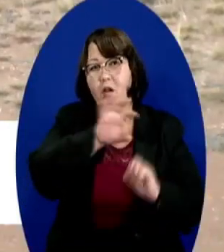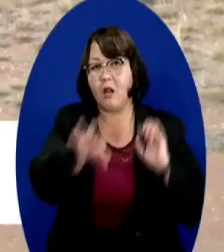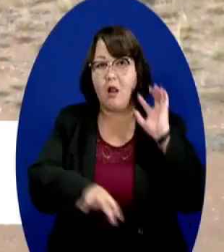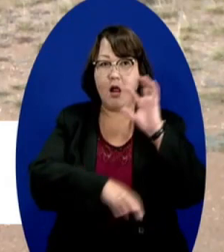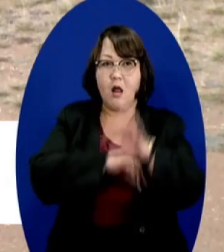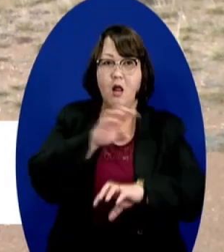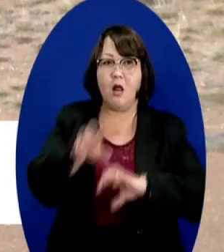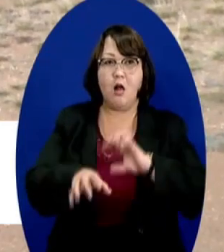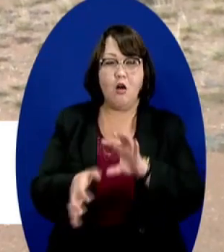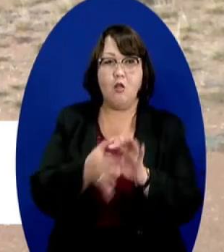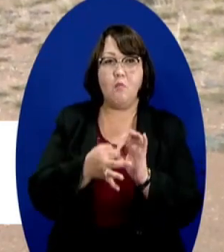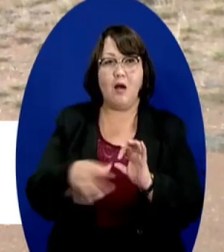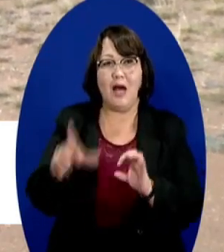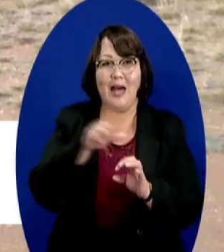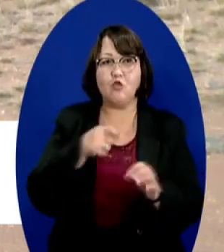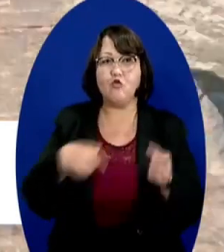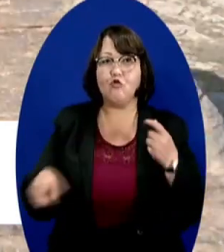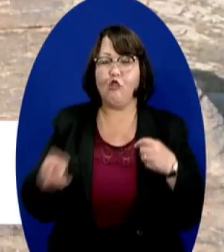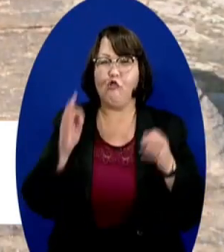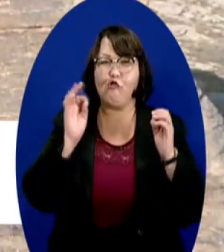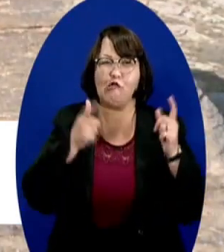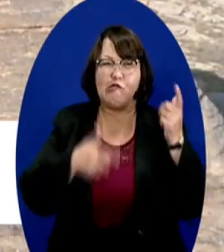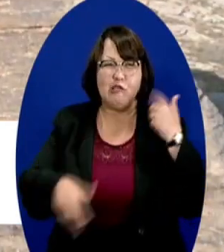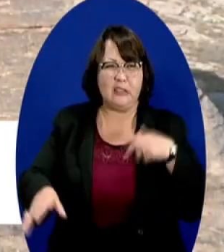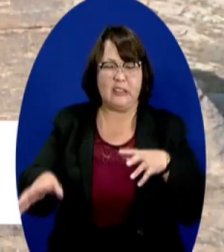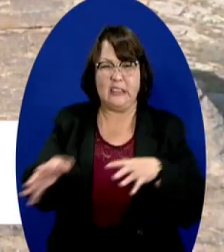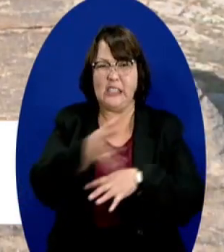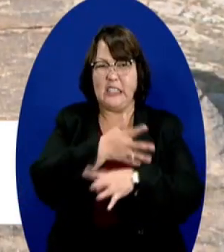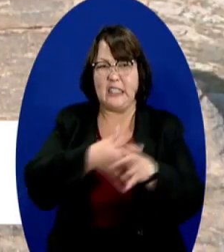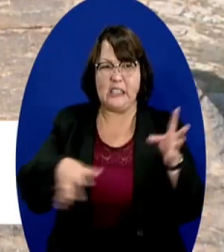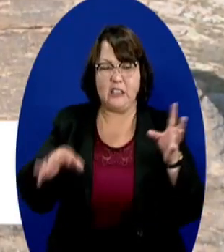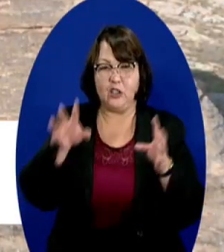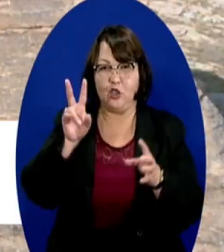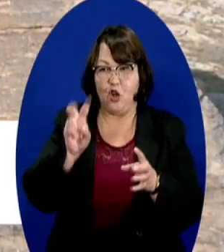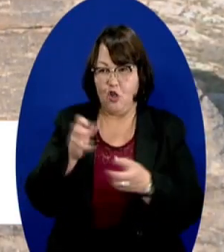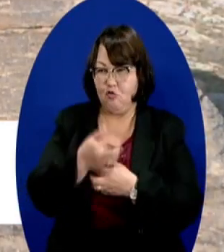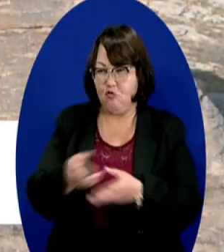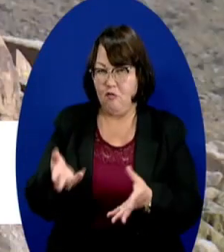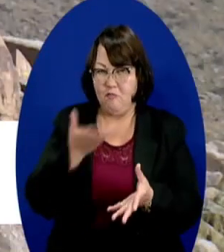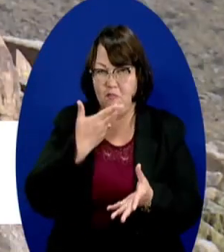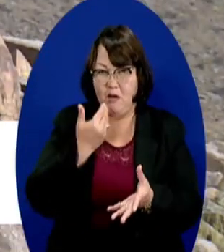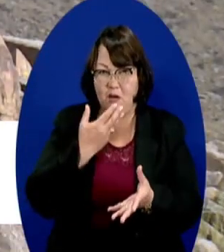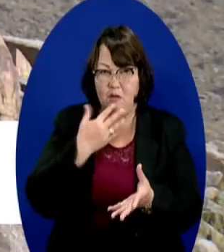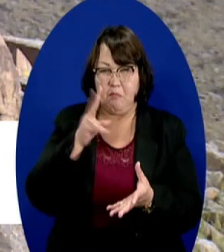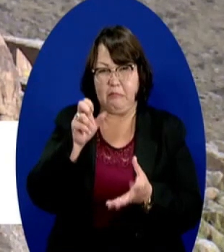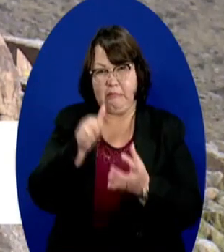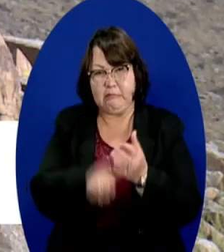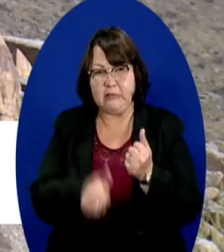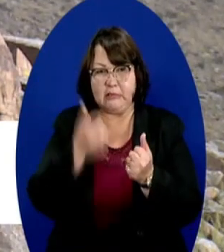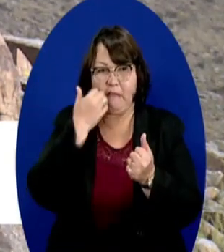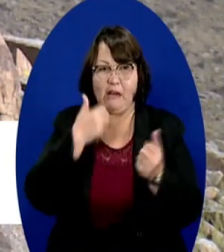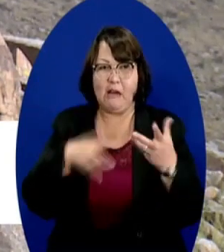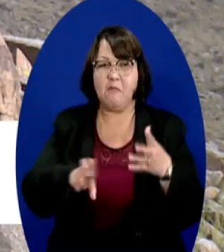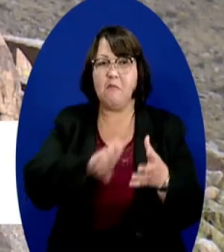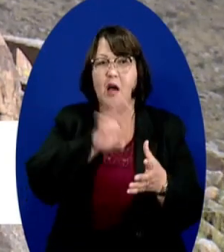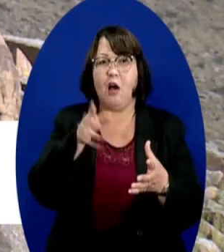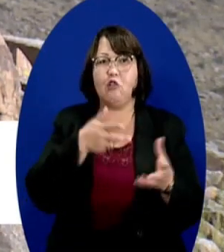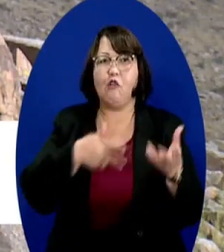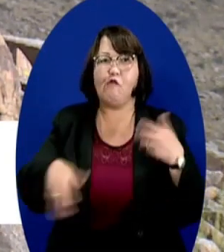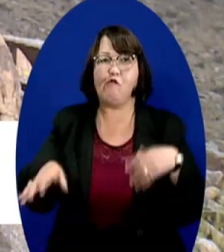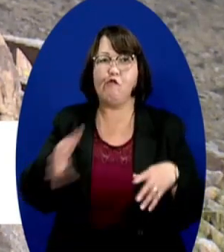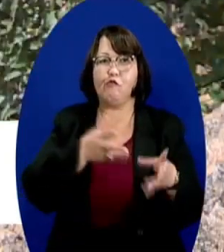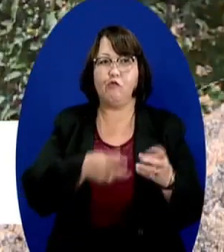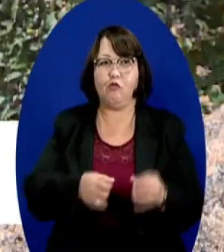Аялагчдын урсгалыг дагаад энэ газрын ойр орчимд хог болон ариун цэврийн байгууламж байхгүйгээс байгаль орчин бохирдож байгаа тухай энэ удаа хөндөж